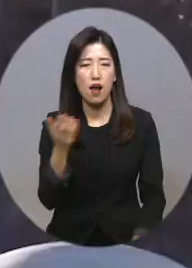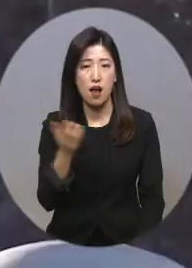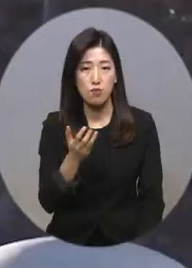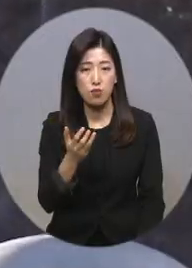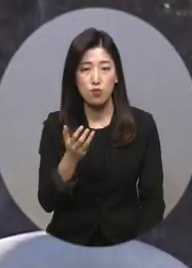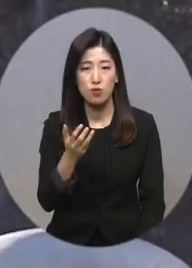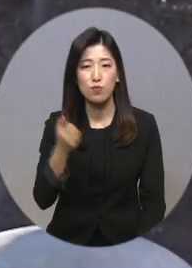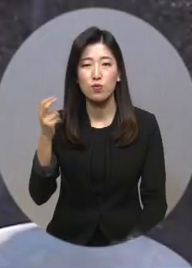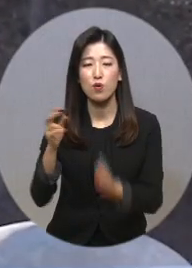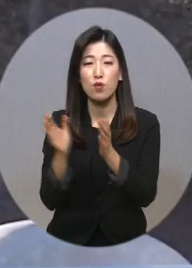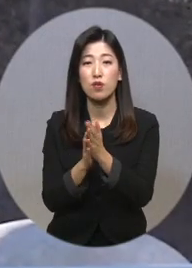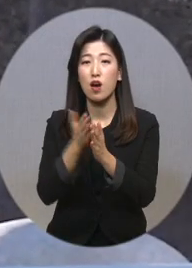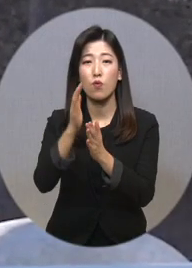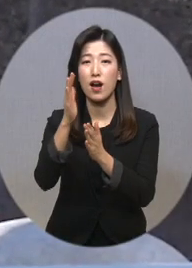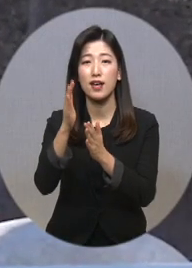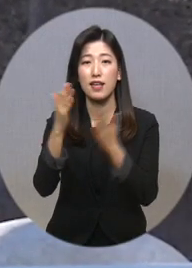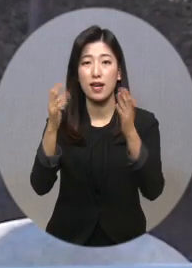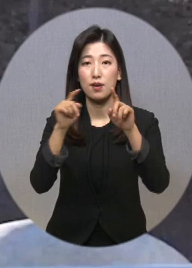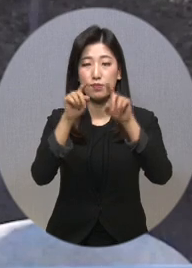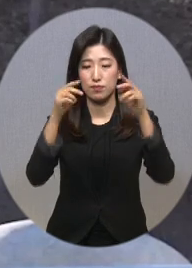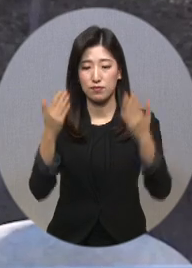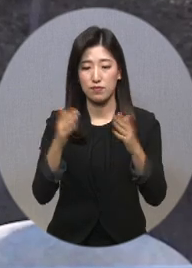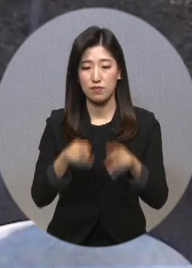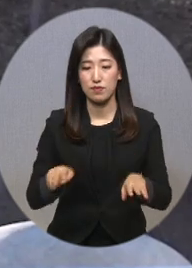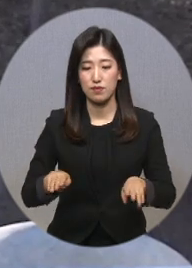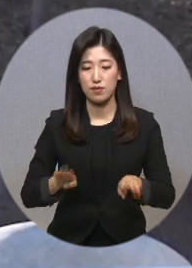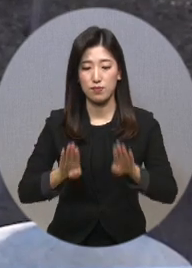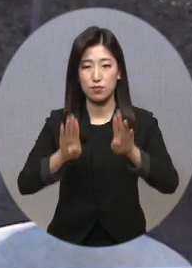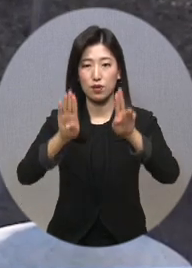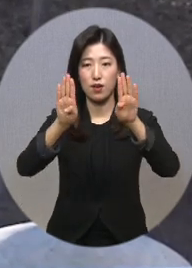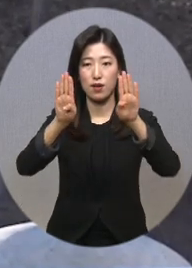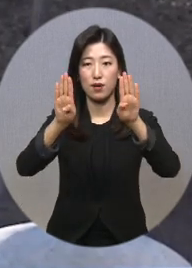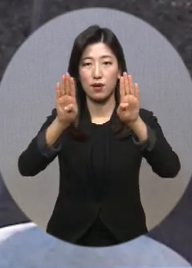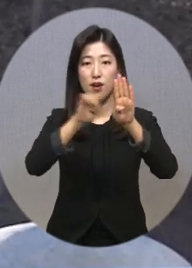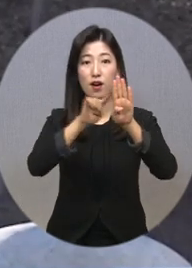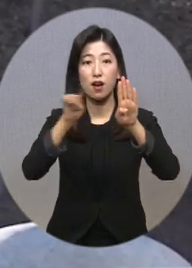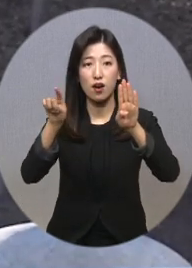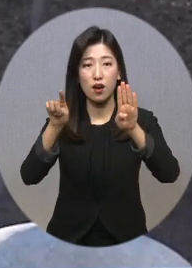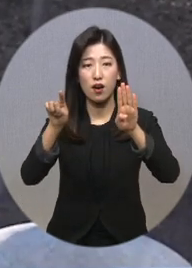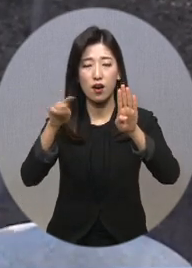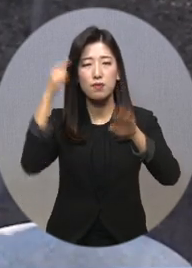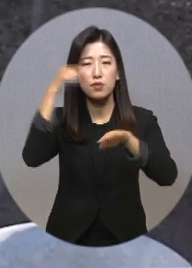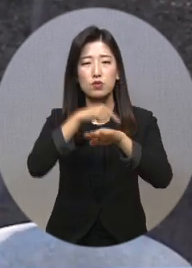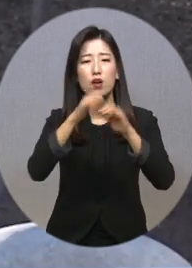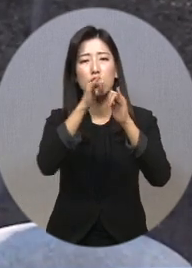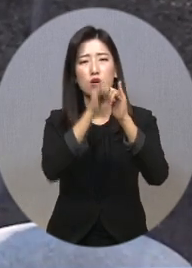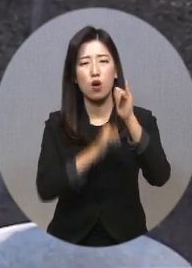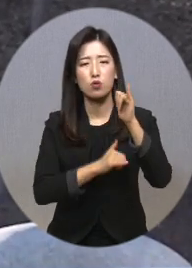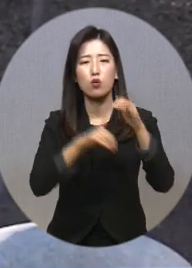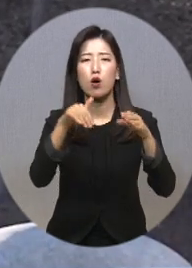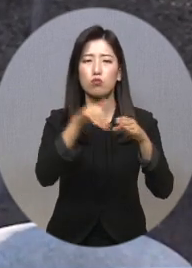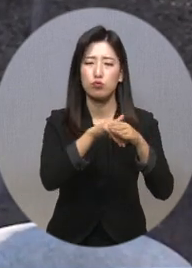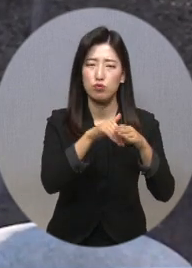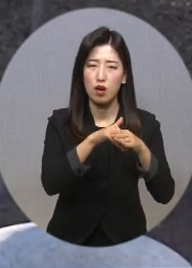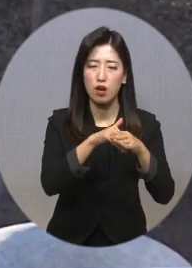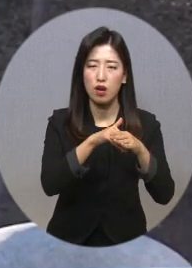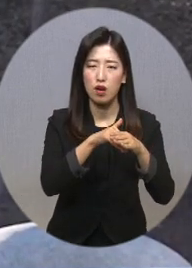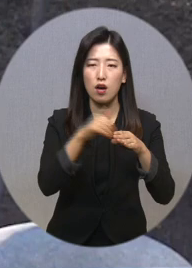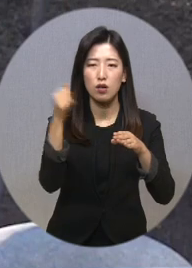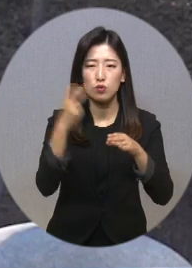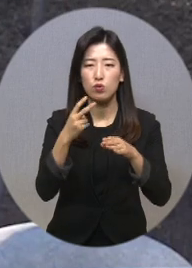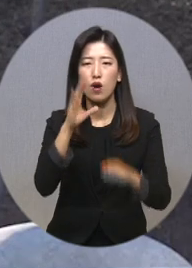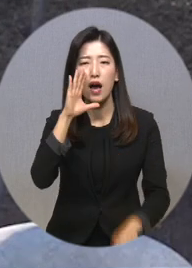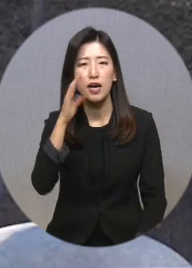탑이 우뚝 서 있는데, 이 탑은 민족의 역사 및 문화적 가치 재조명과 아산만 일대 국제무역항